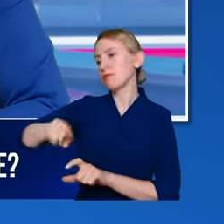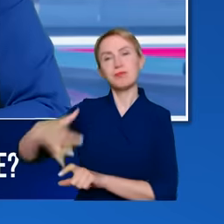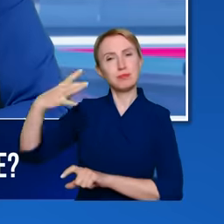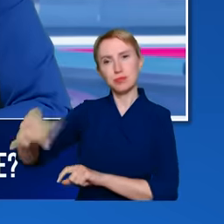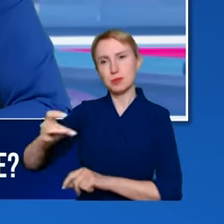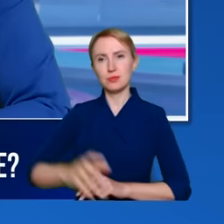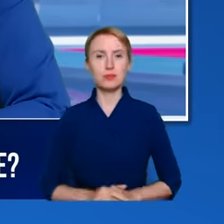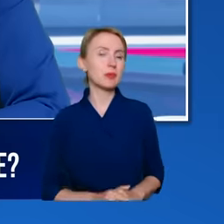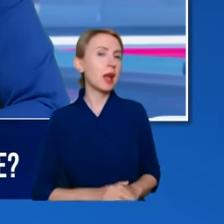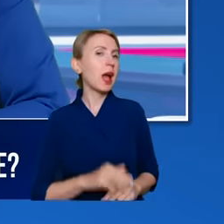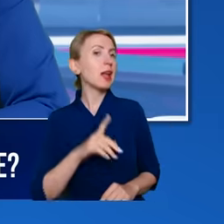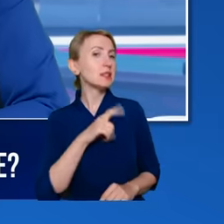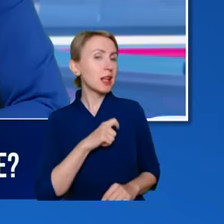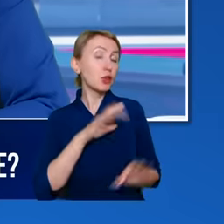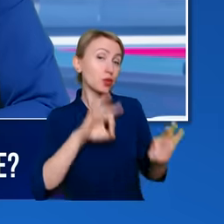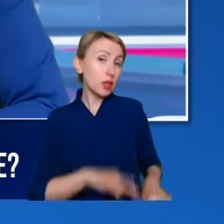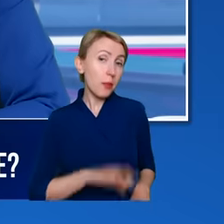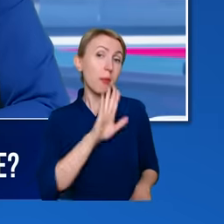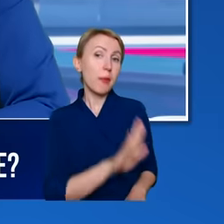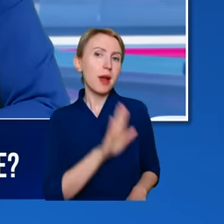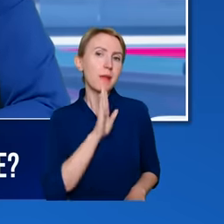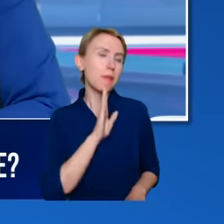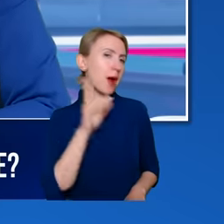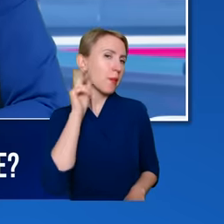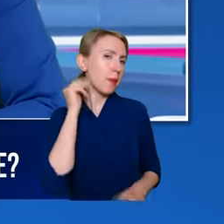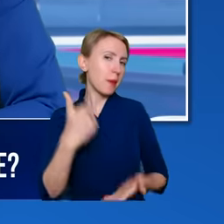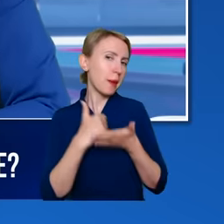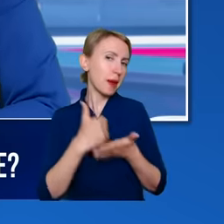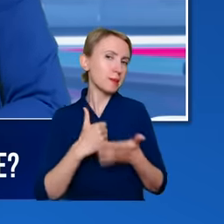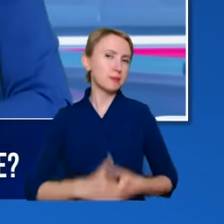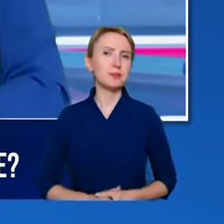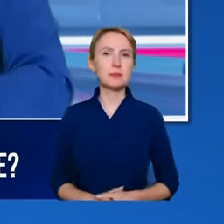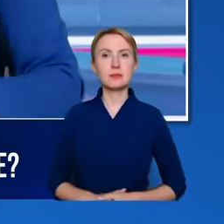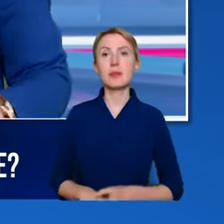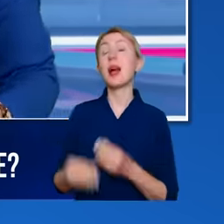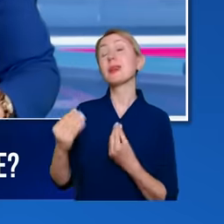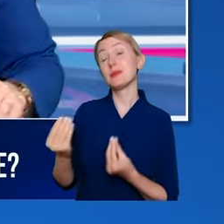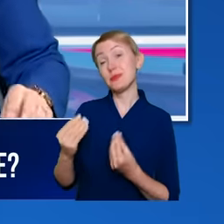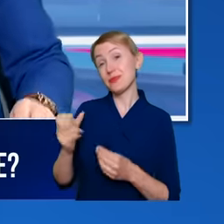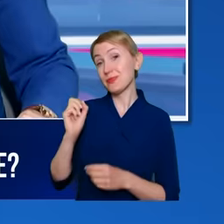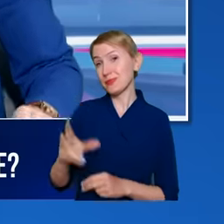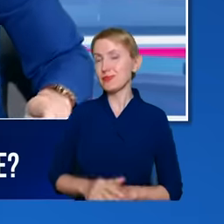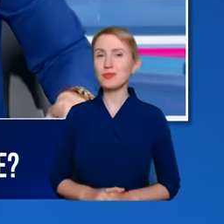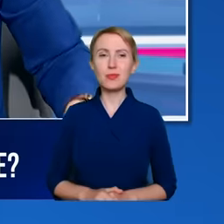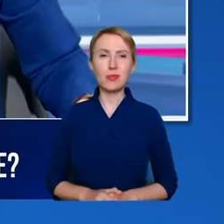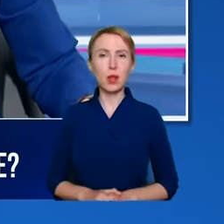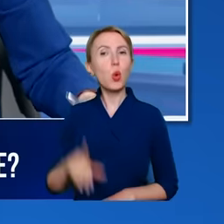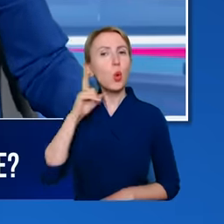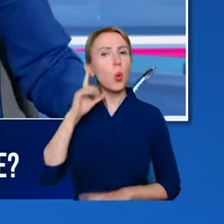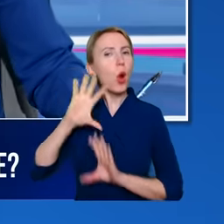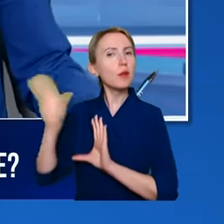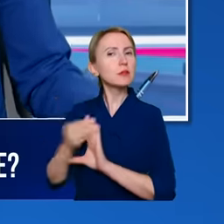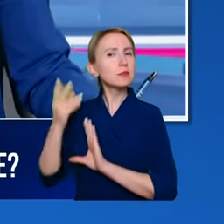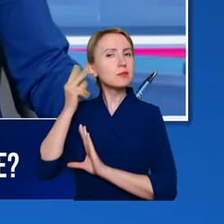Zazdroszczę pani tego, że ma pani podpowiedzi, także... No, świetne. Tam mam tutaj ucho i bardzo, bardzo